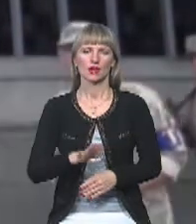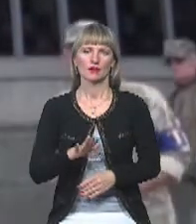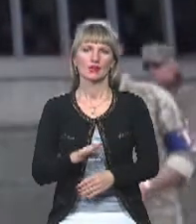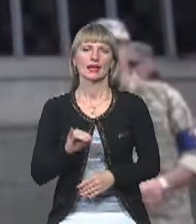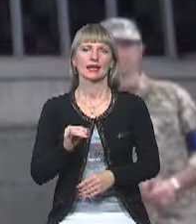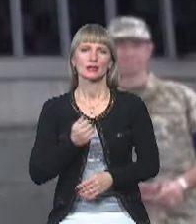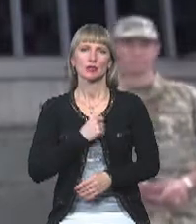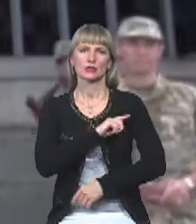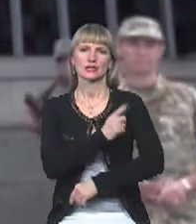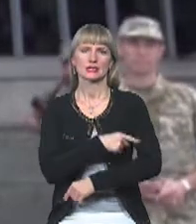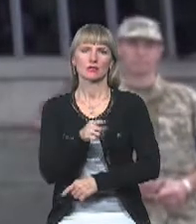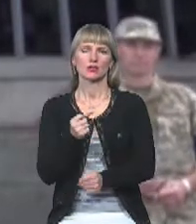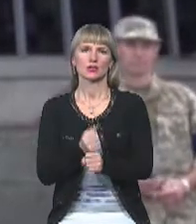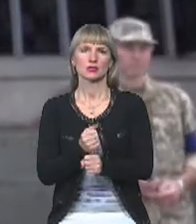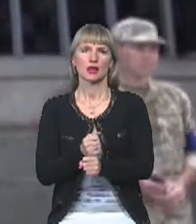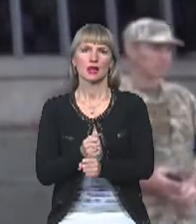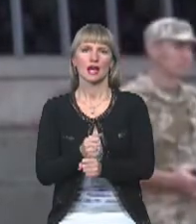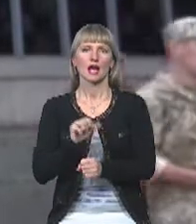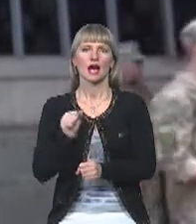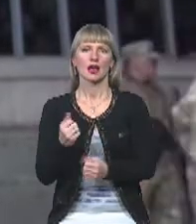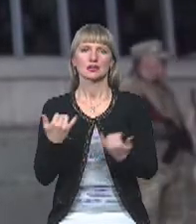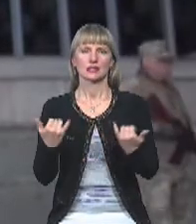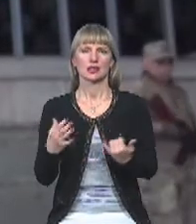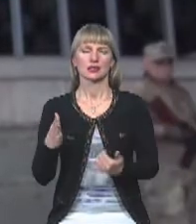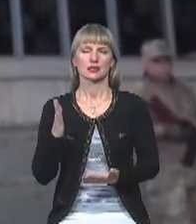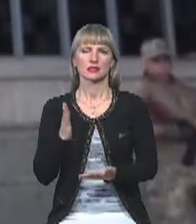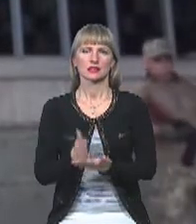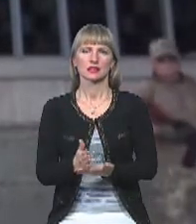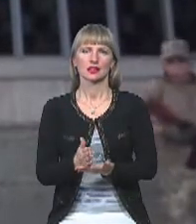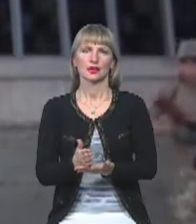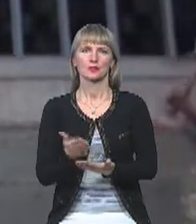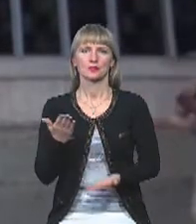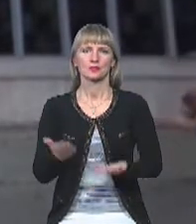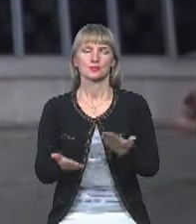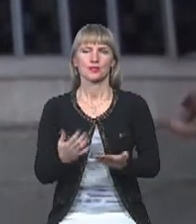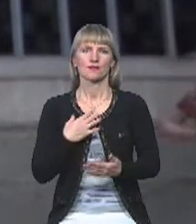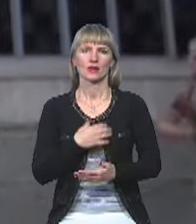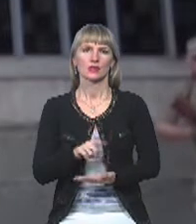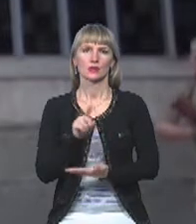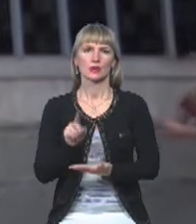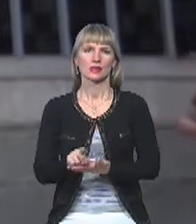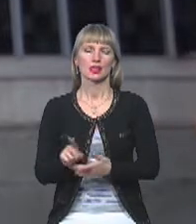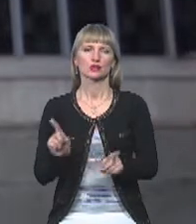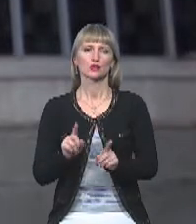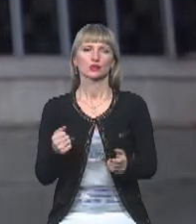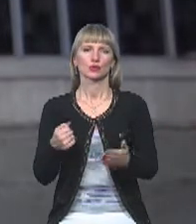І в Збройних силах вона зробила, але зараз набуло, мабуть, таке актуальні питання